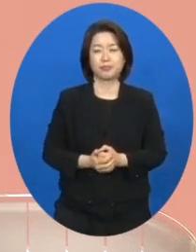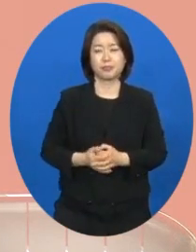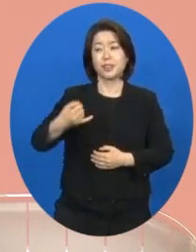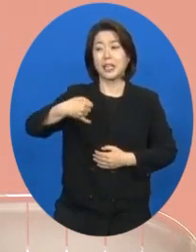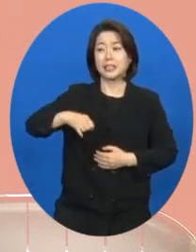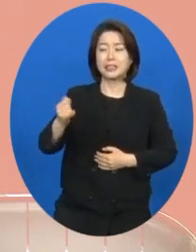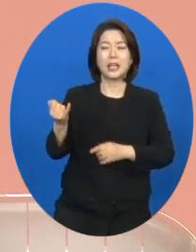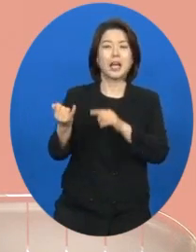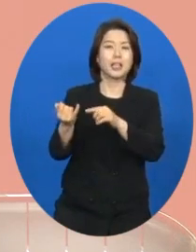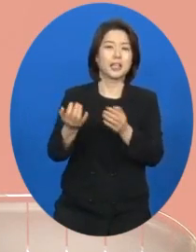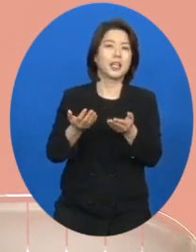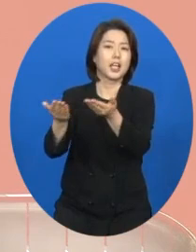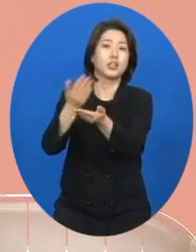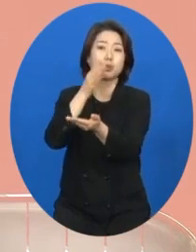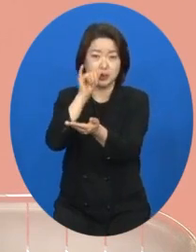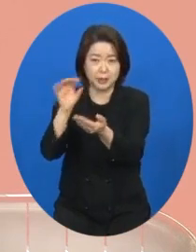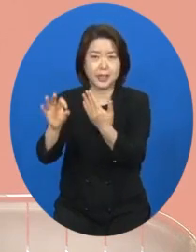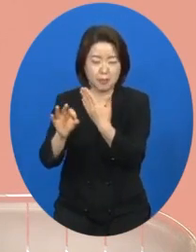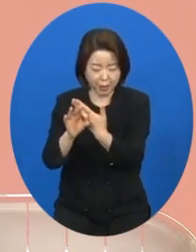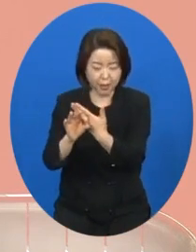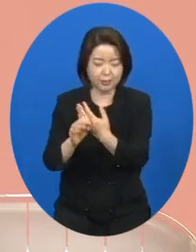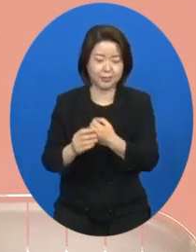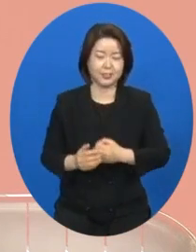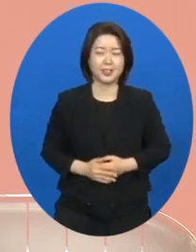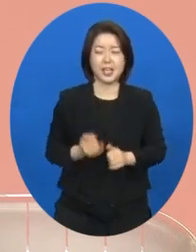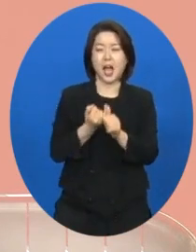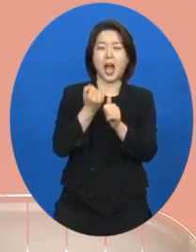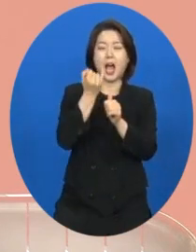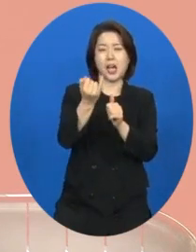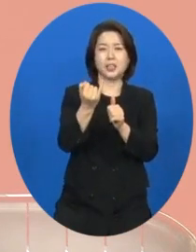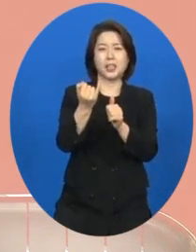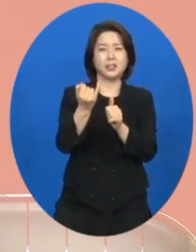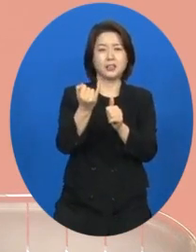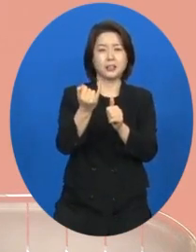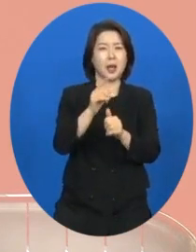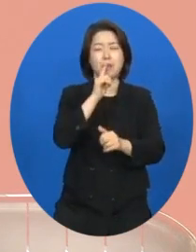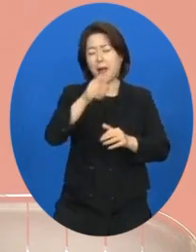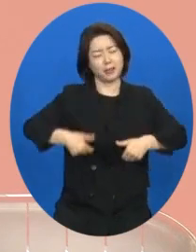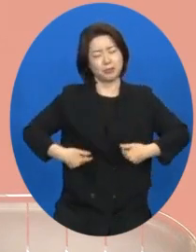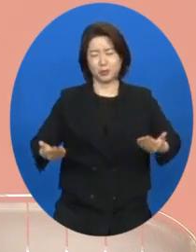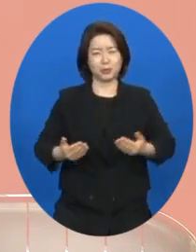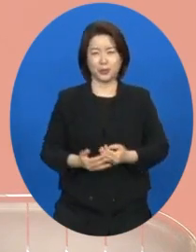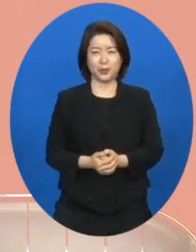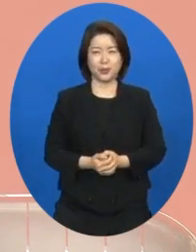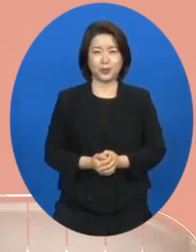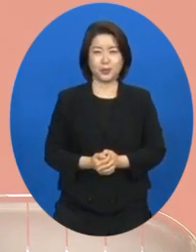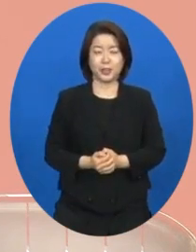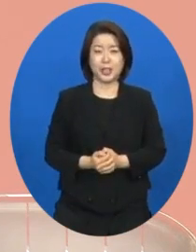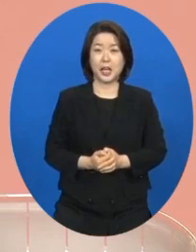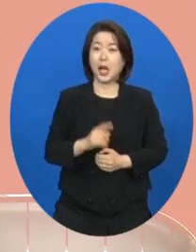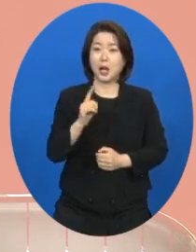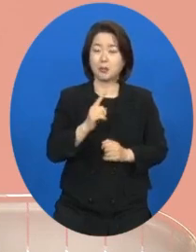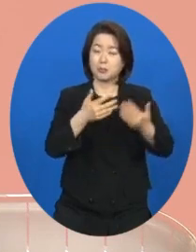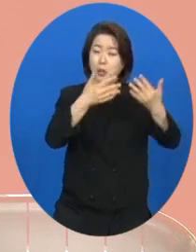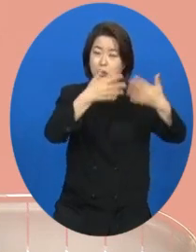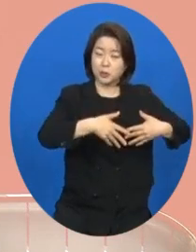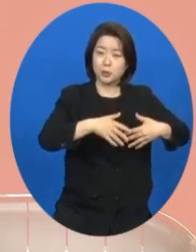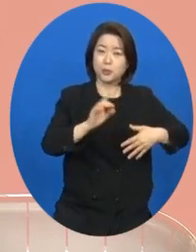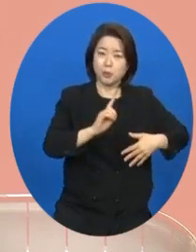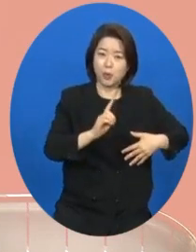딸에게도 그렇게 할 수 있다면 아내는 더 말할 것도 없죠. 뭐가 전제가 돼야